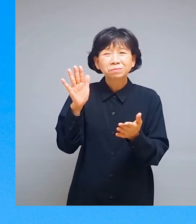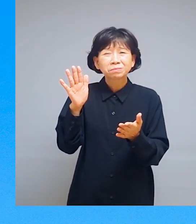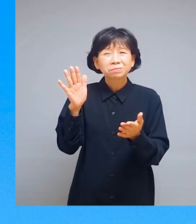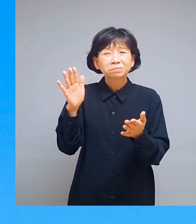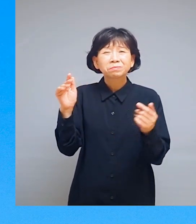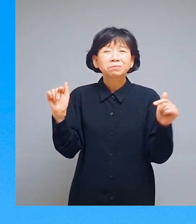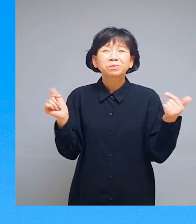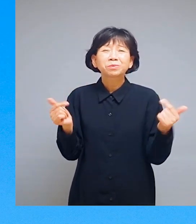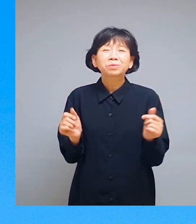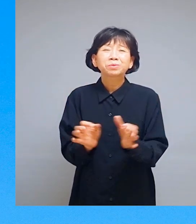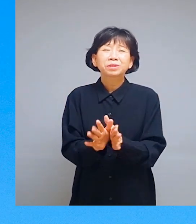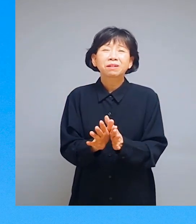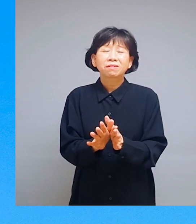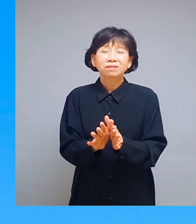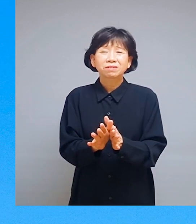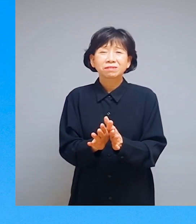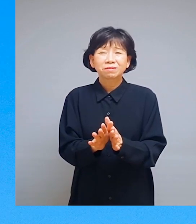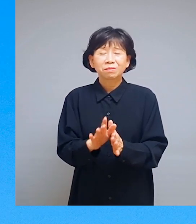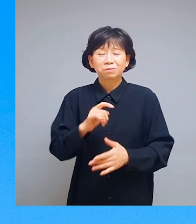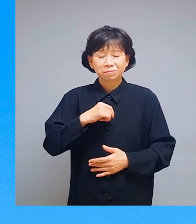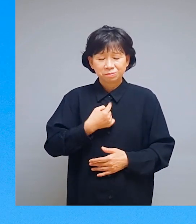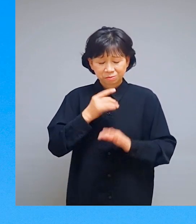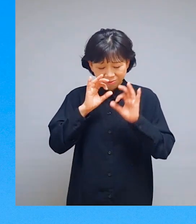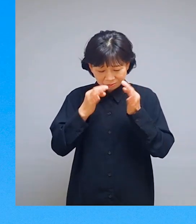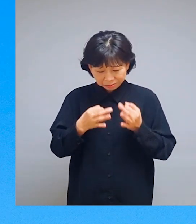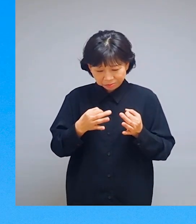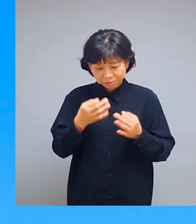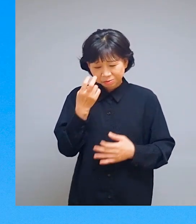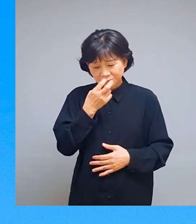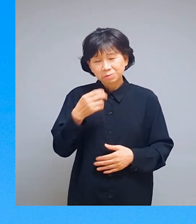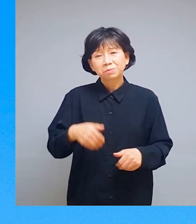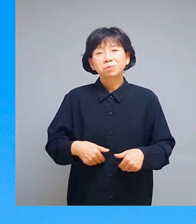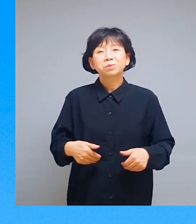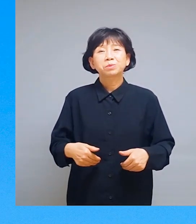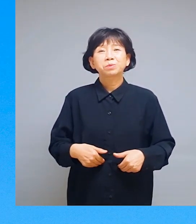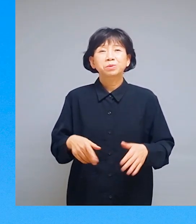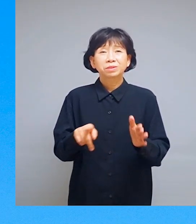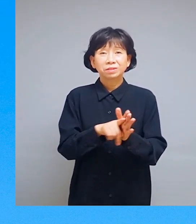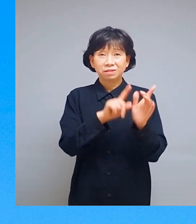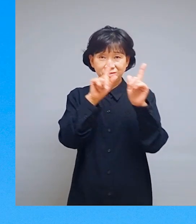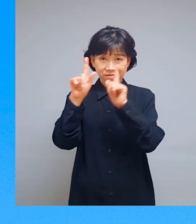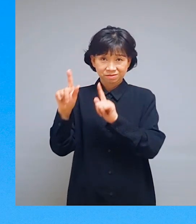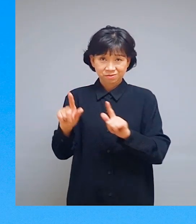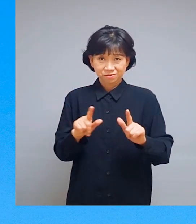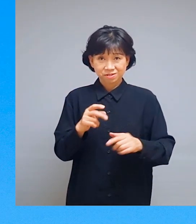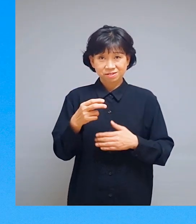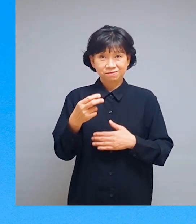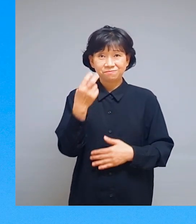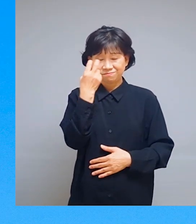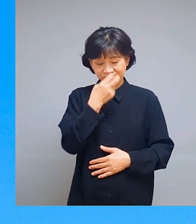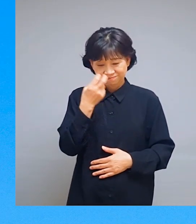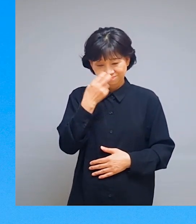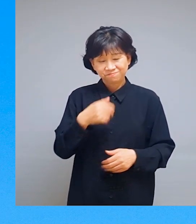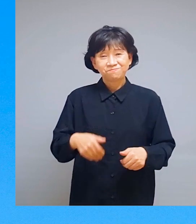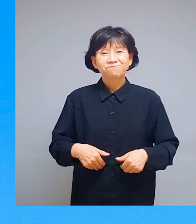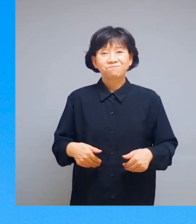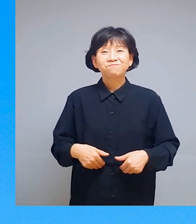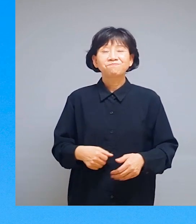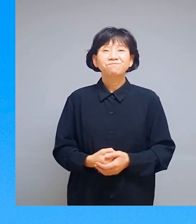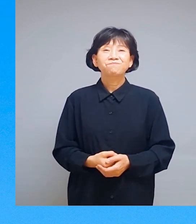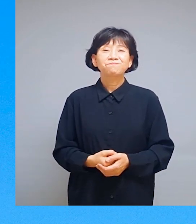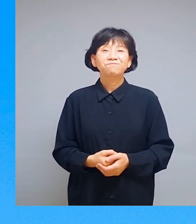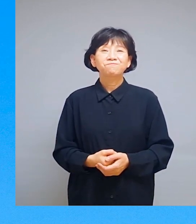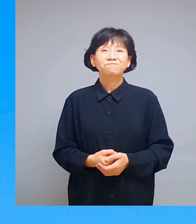이런 우리들이 한번 돌아봤으면 또 우리의 신앙을 진단해 봤으면 하는